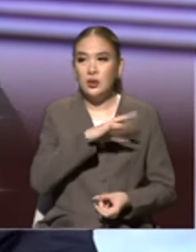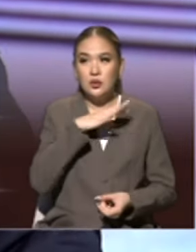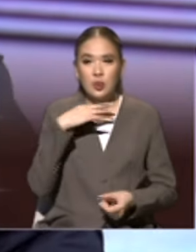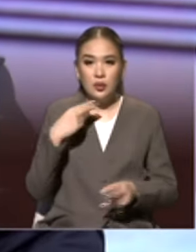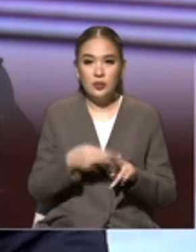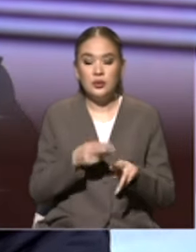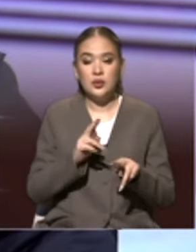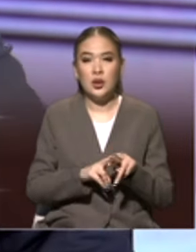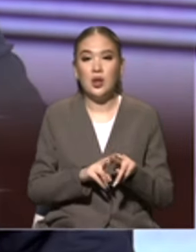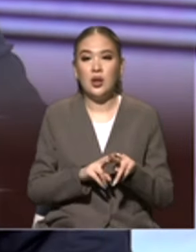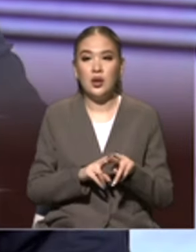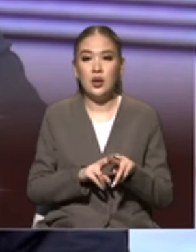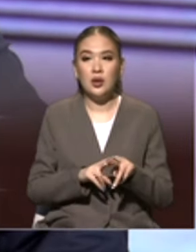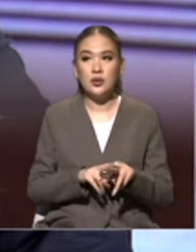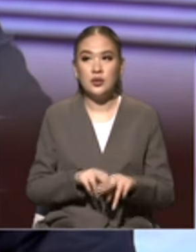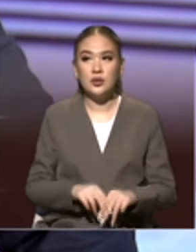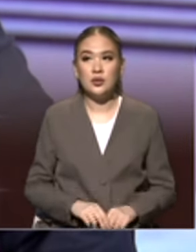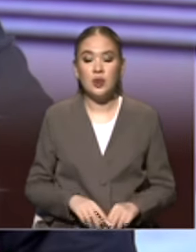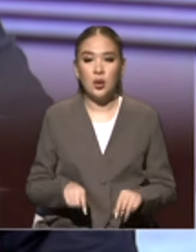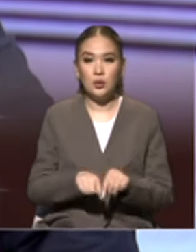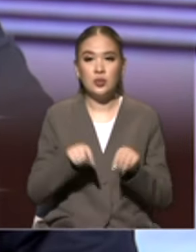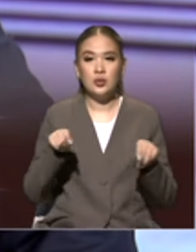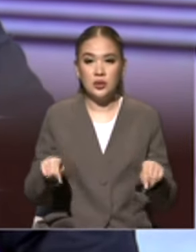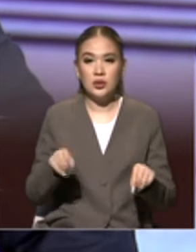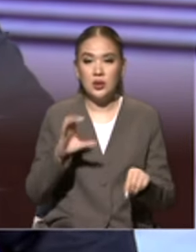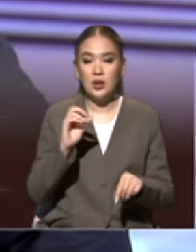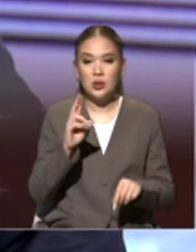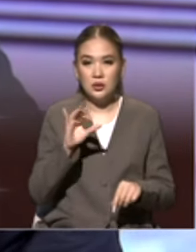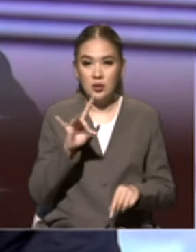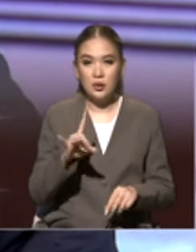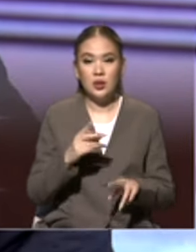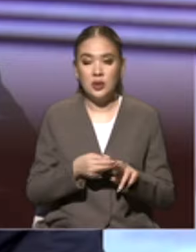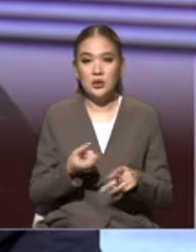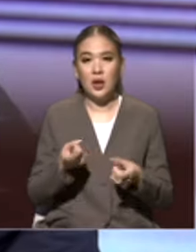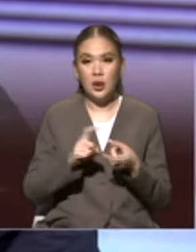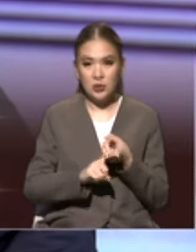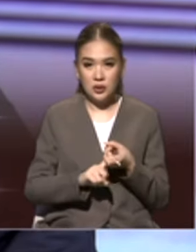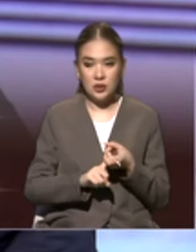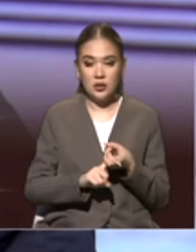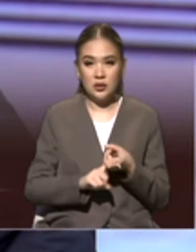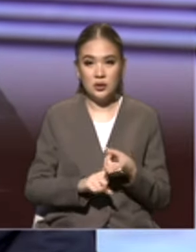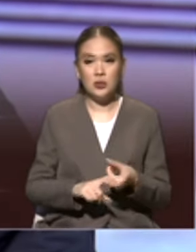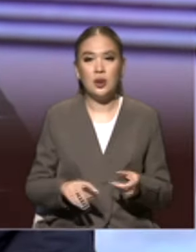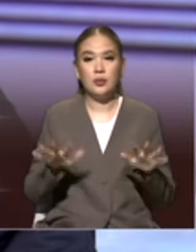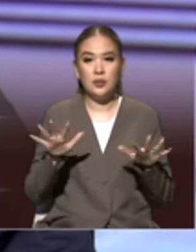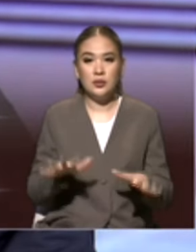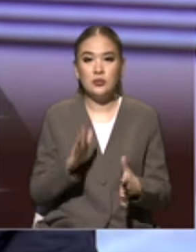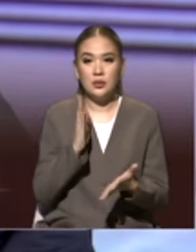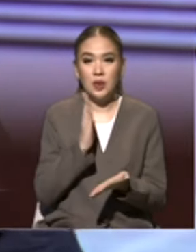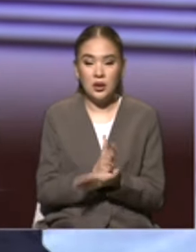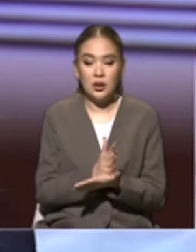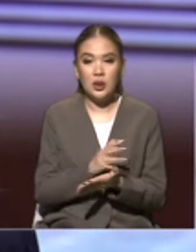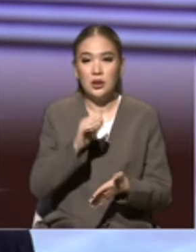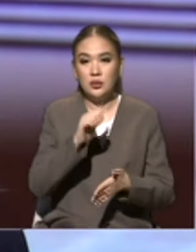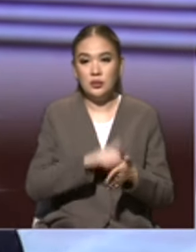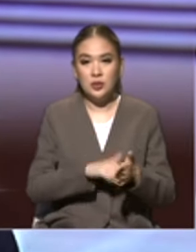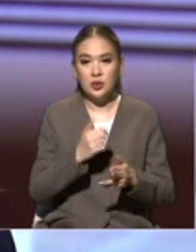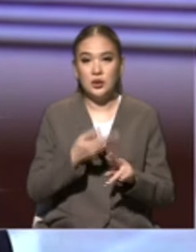мына еліміздің өндірістік секторына әсер ететін нелер бар, мекемелер бар. Сол себепті